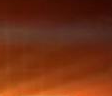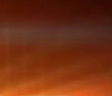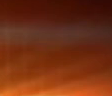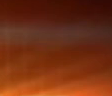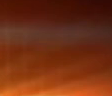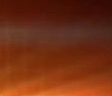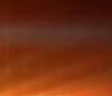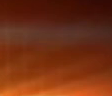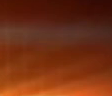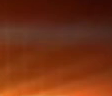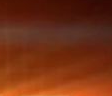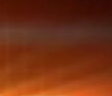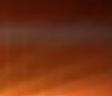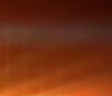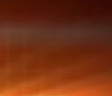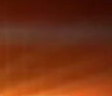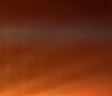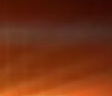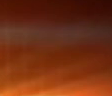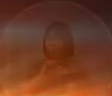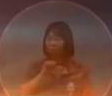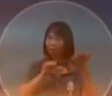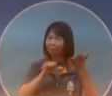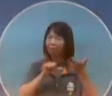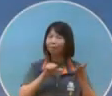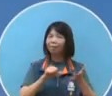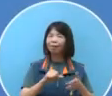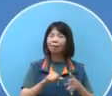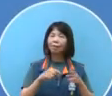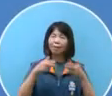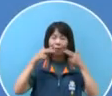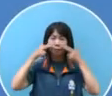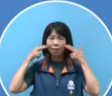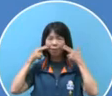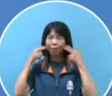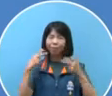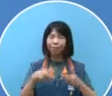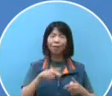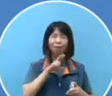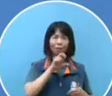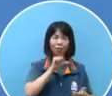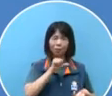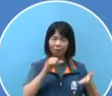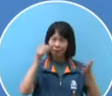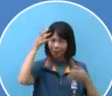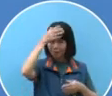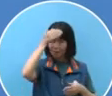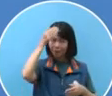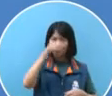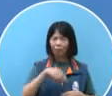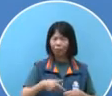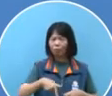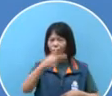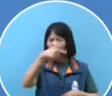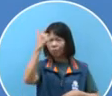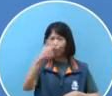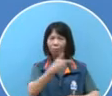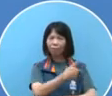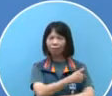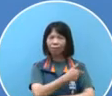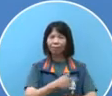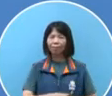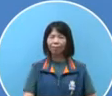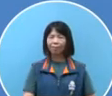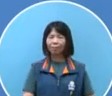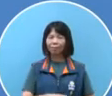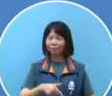吴立朗、米虎米桑，大家好，欢迎收看6月29号的大花莲地方新闻，我是主播高双双。新闻一开始先带大家来关心疫